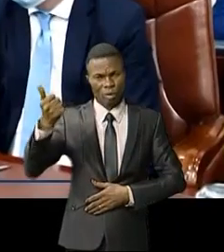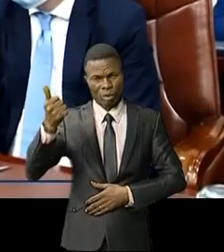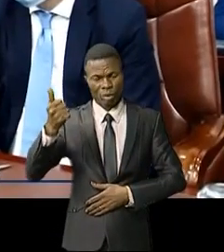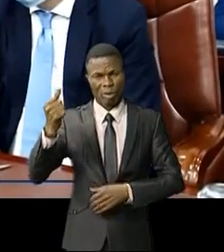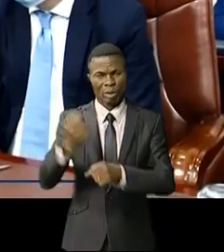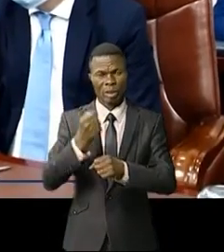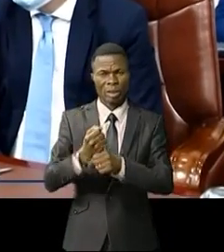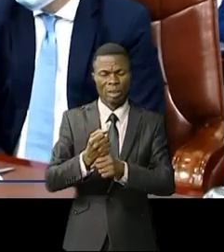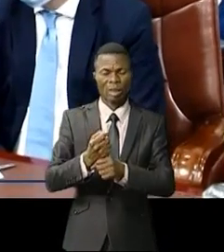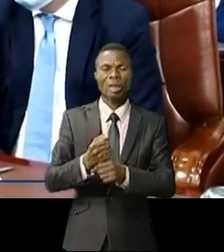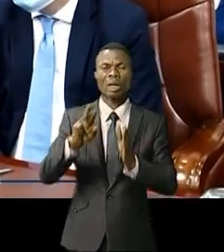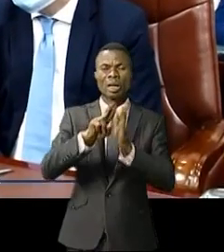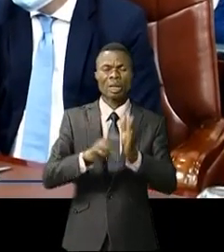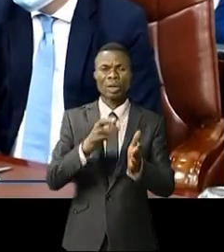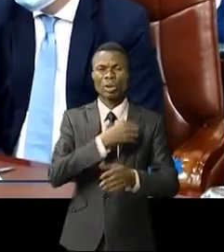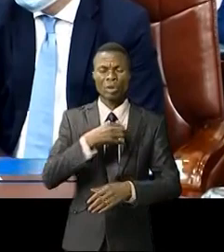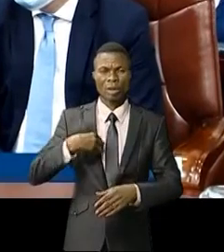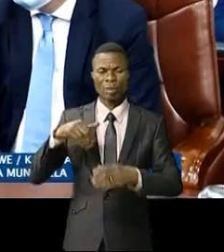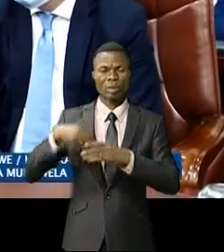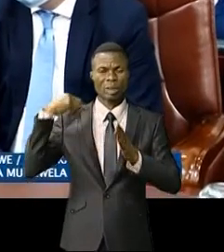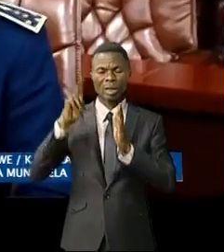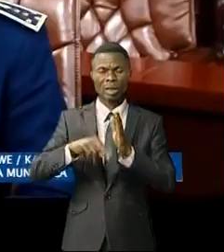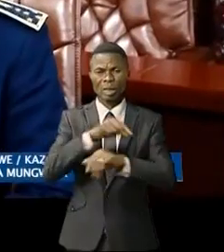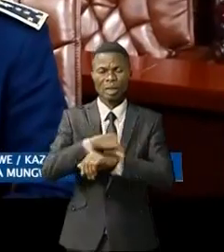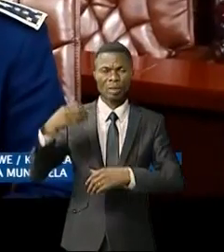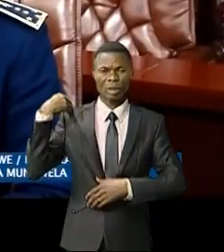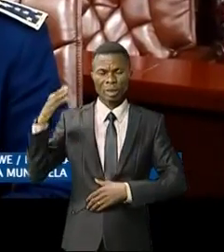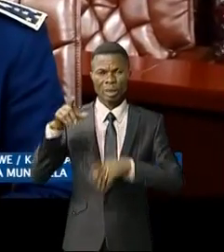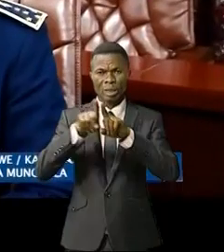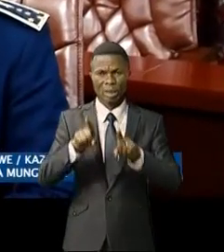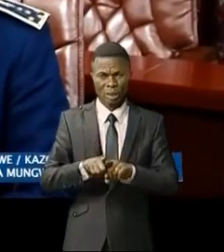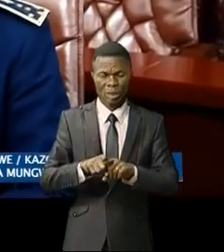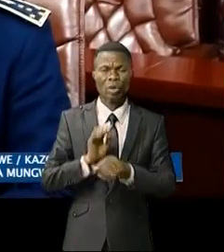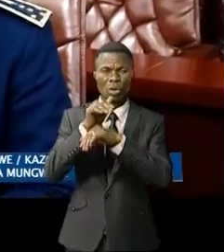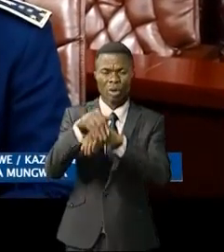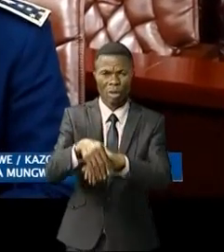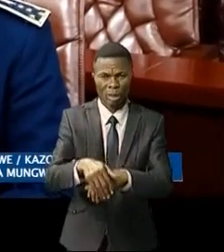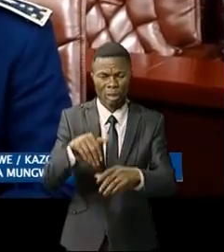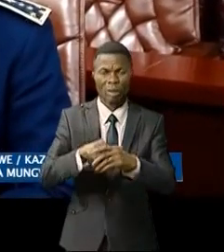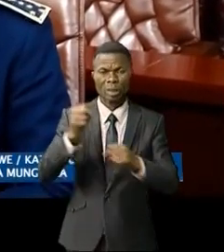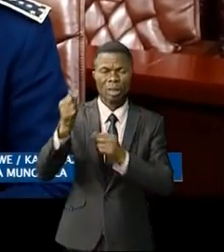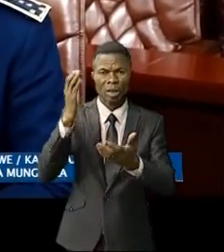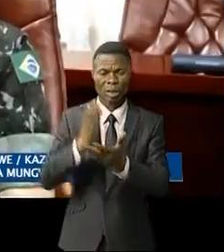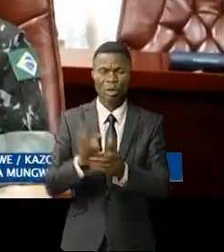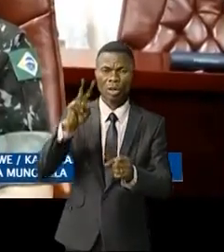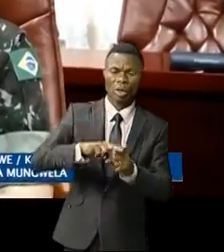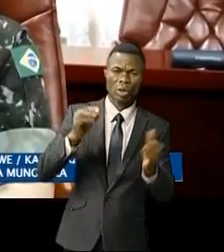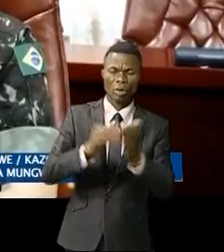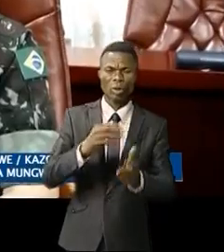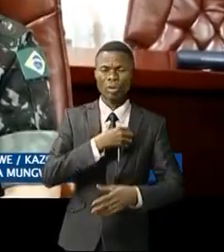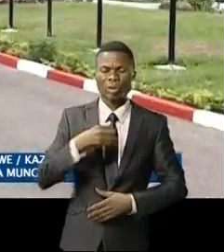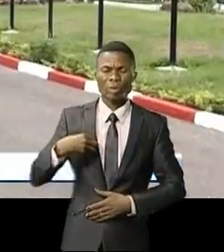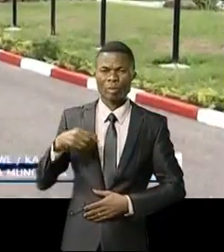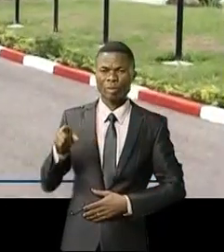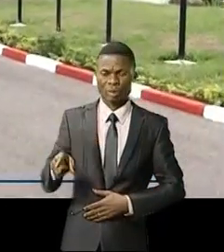la femme au sein du gouvernement et dans des institutions, ainsi que pour son implication dans la lutte contre les violences faites à la